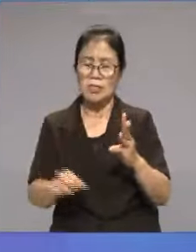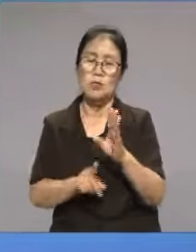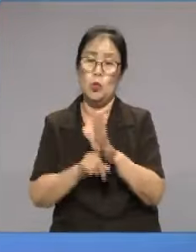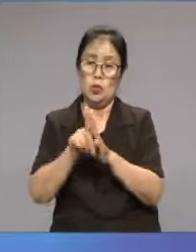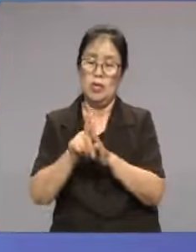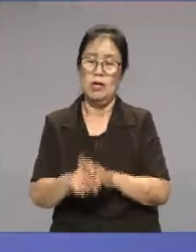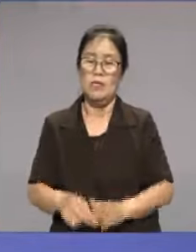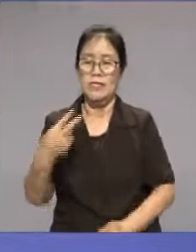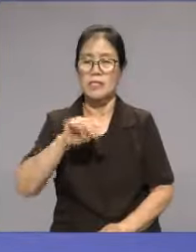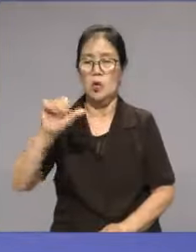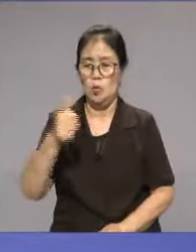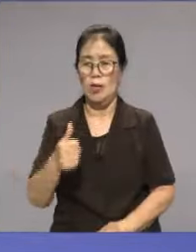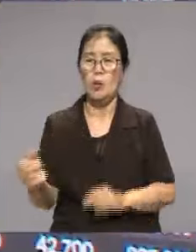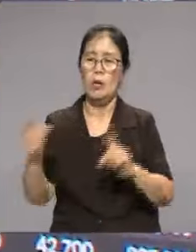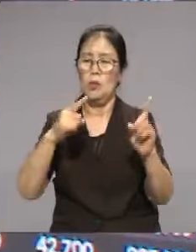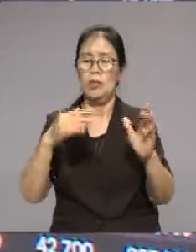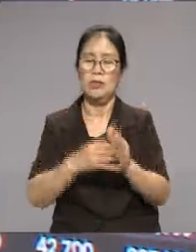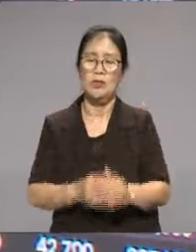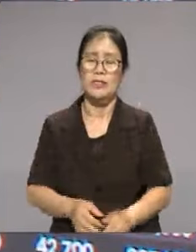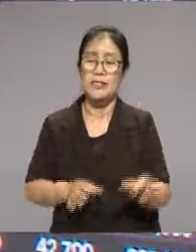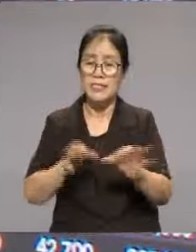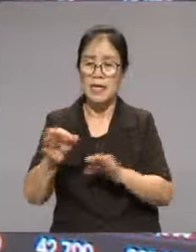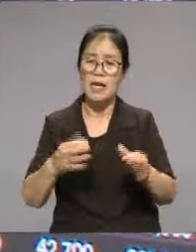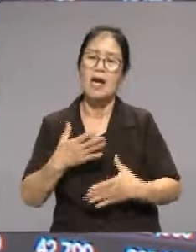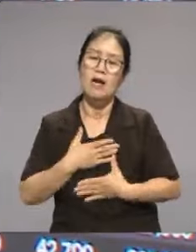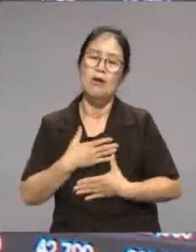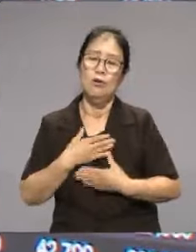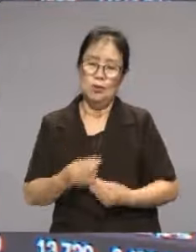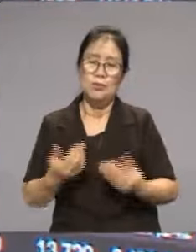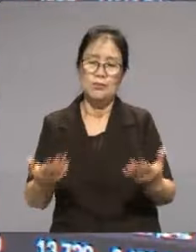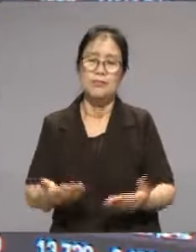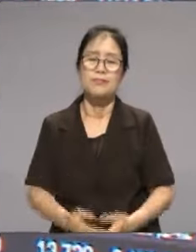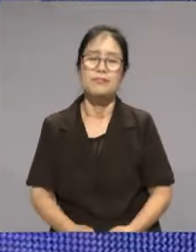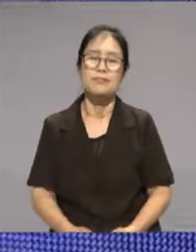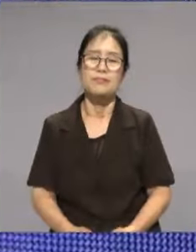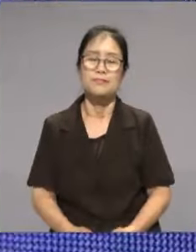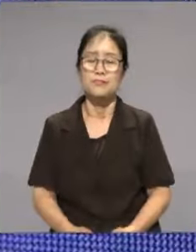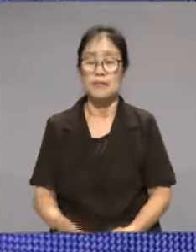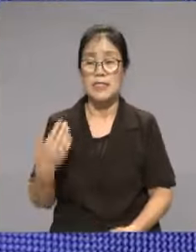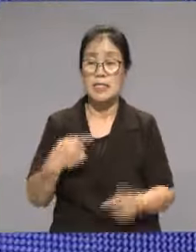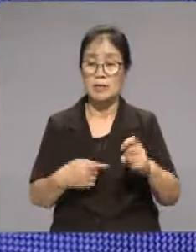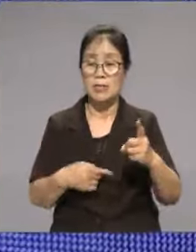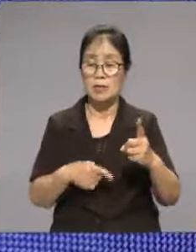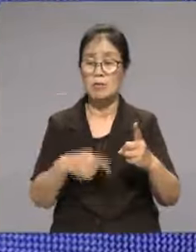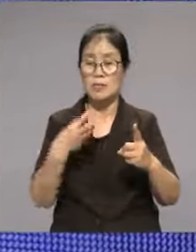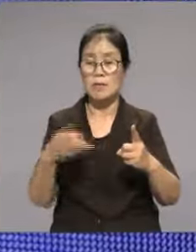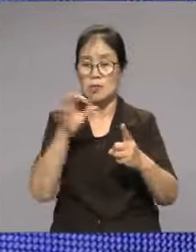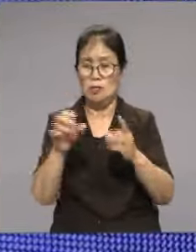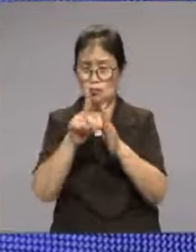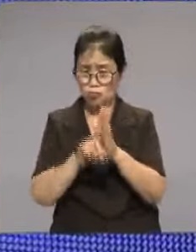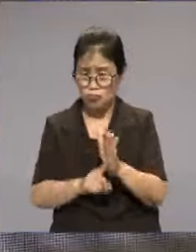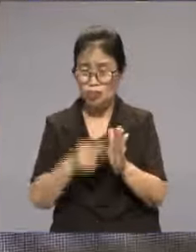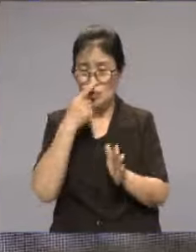보이며 2,500선을 회복했고 시장에는 안도감을 줬습니다. 전날 11.3% 급락한